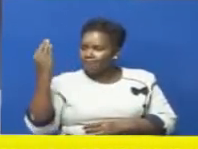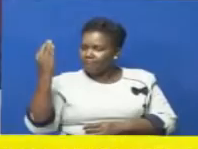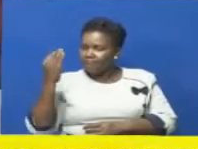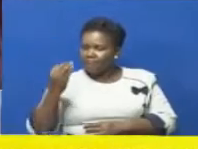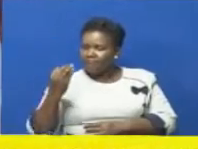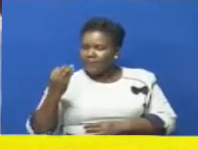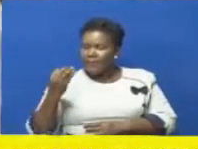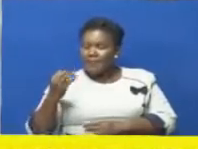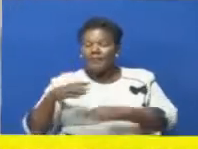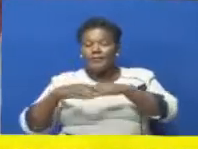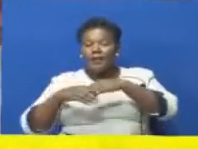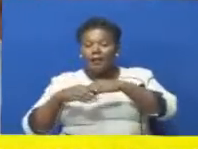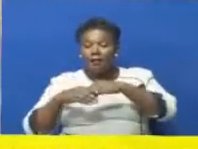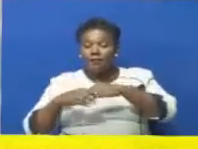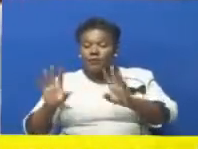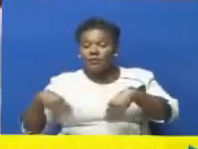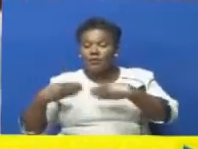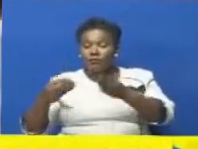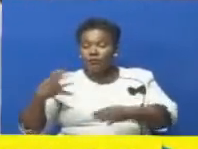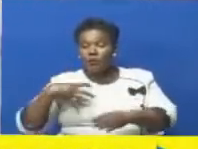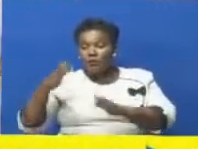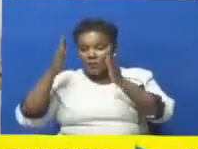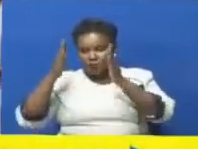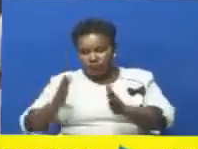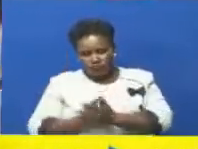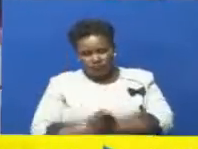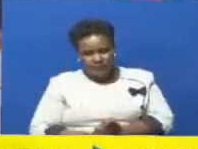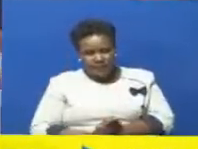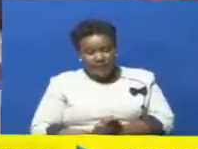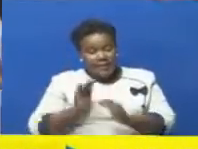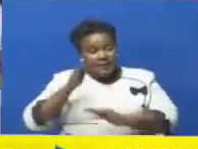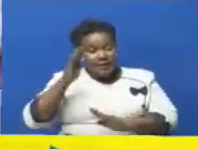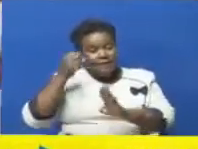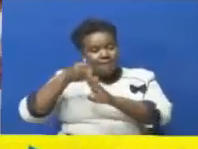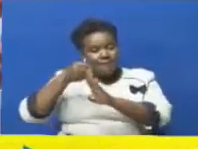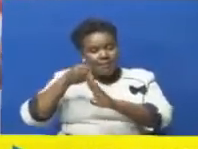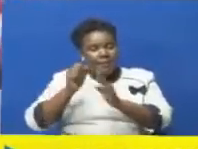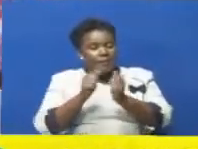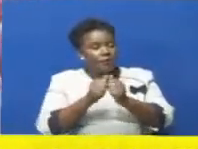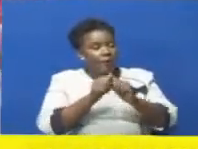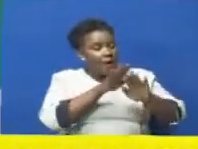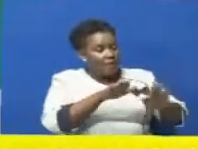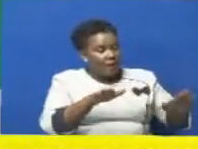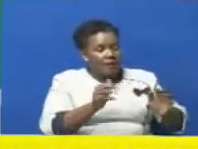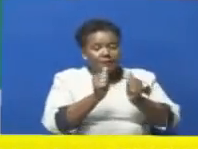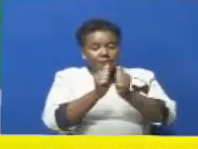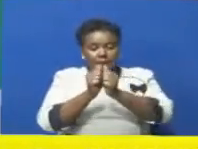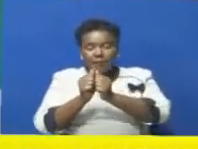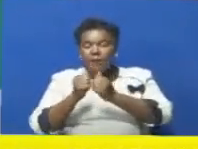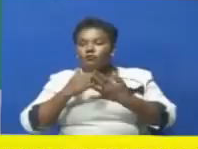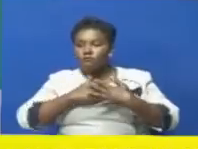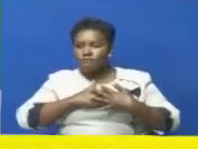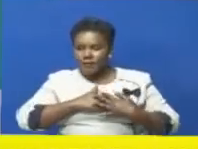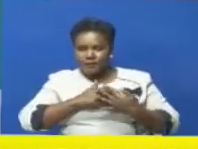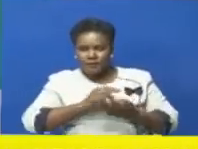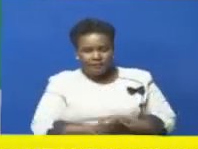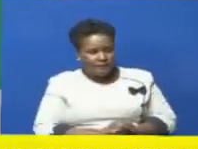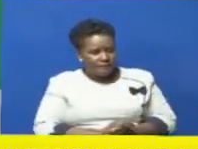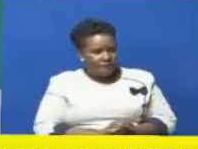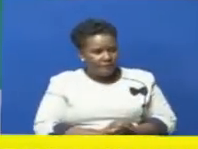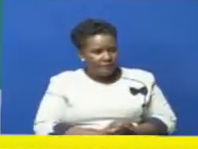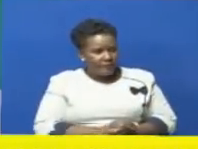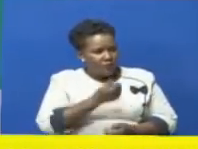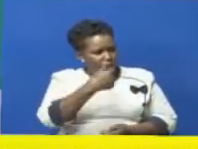Kassim Majaliwa, kubwa ikiwa ni msisitizo juu ya amani, mshikamano na upendo. Sote tunafahamu neno